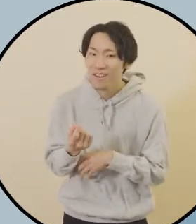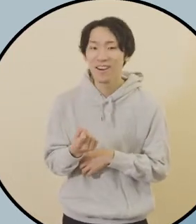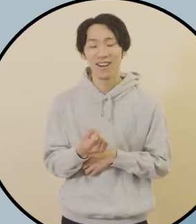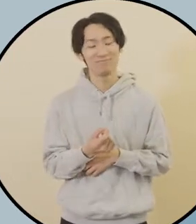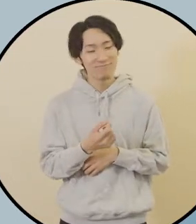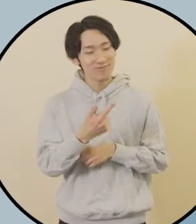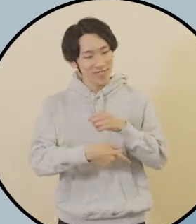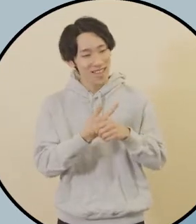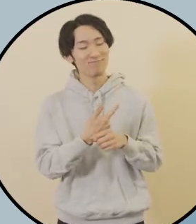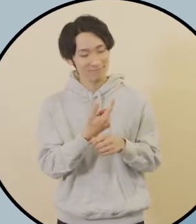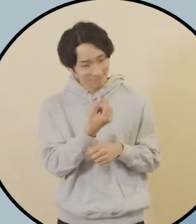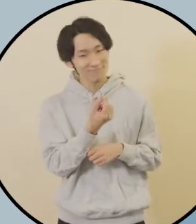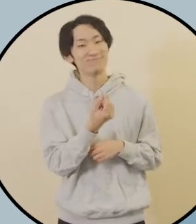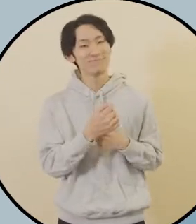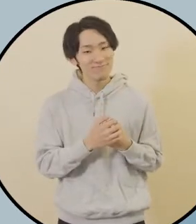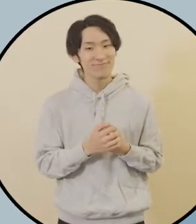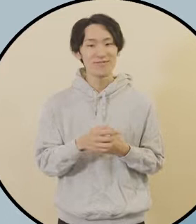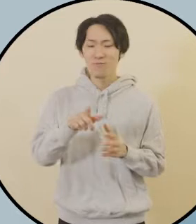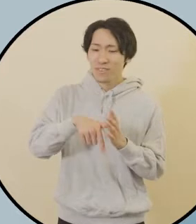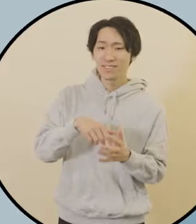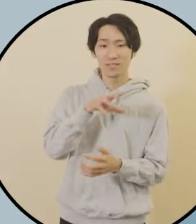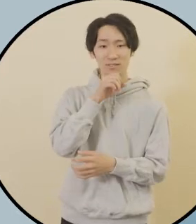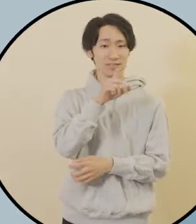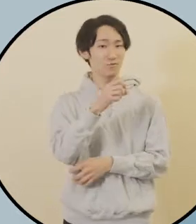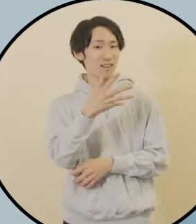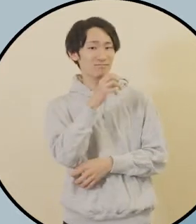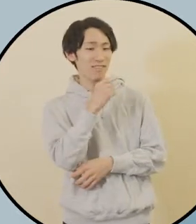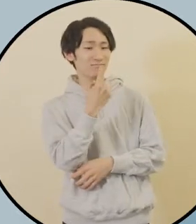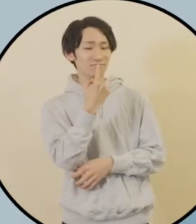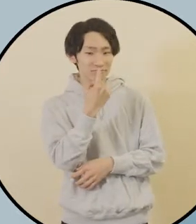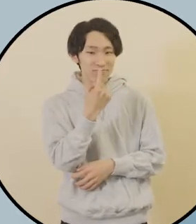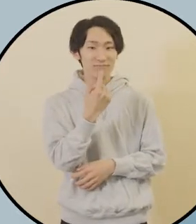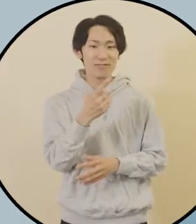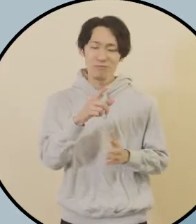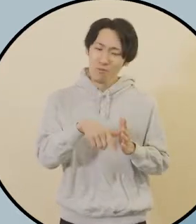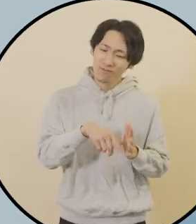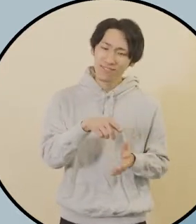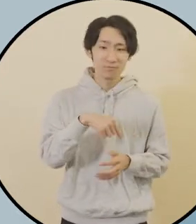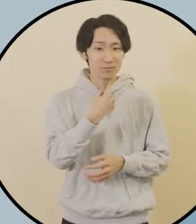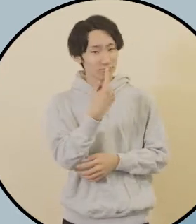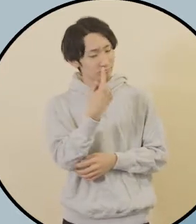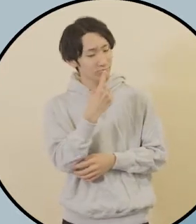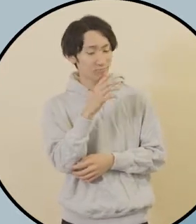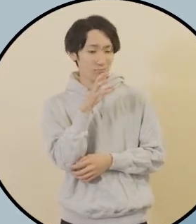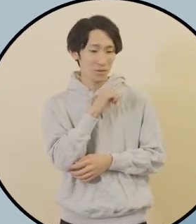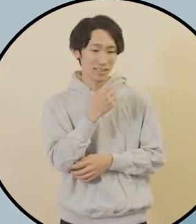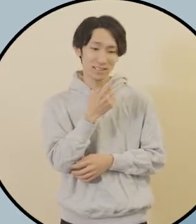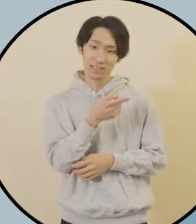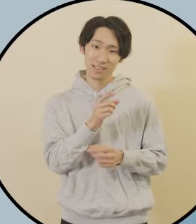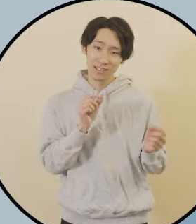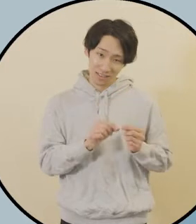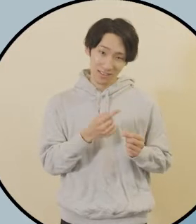ねなので頭じゃわたし18歳とかだったんですけどあのかなり